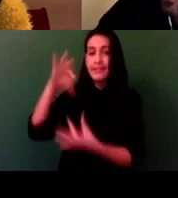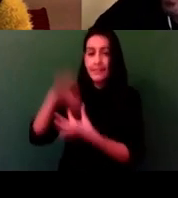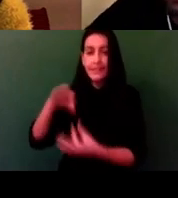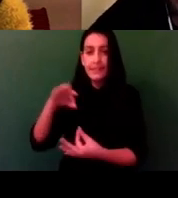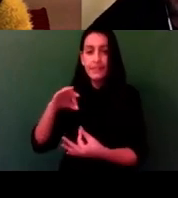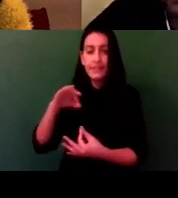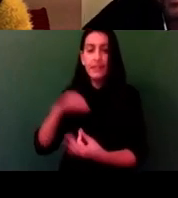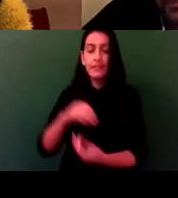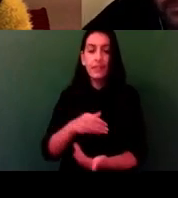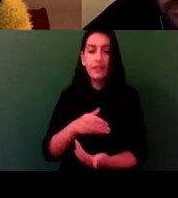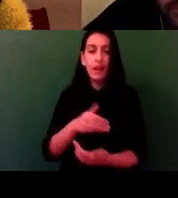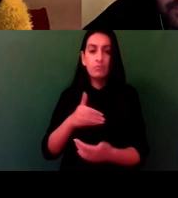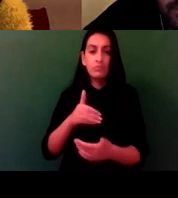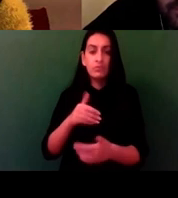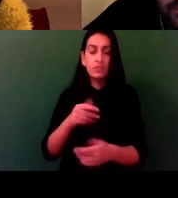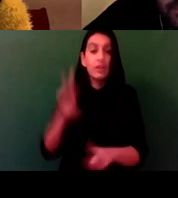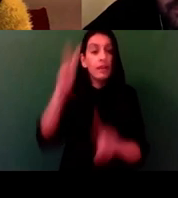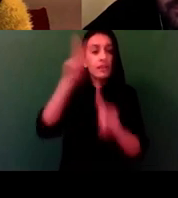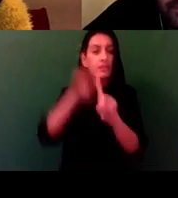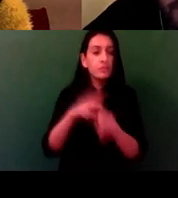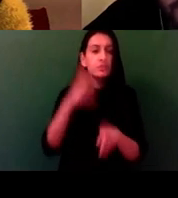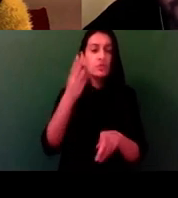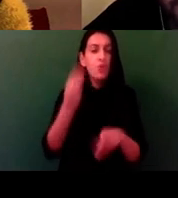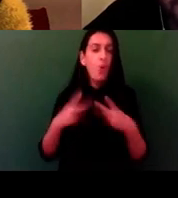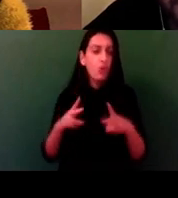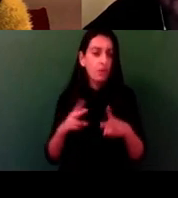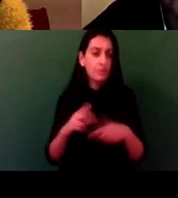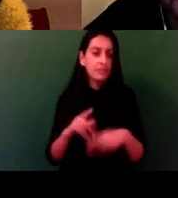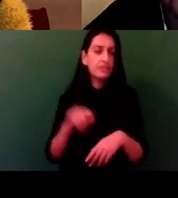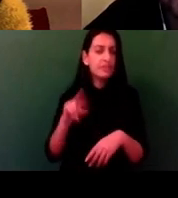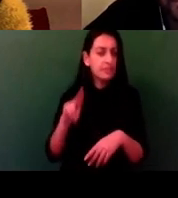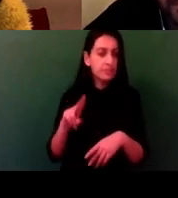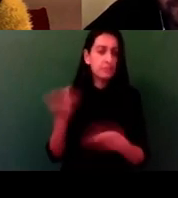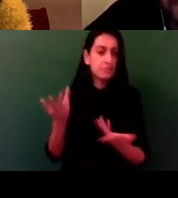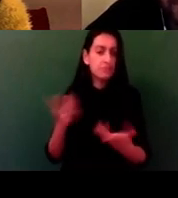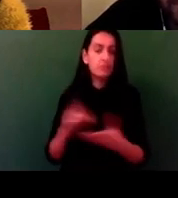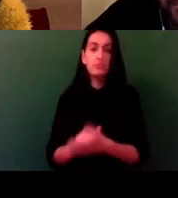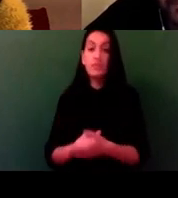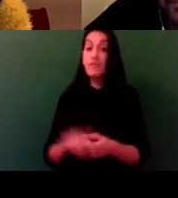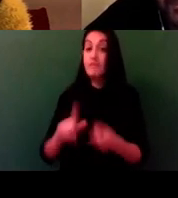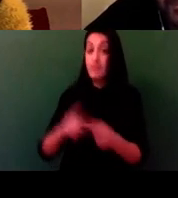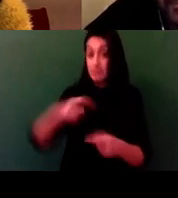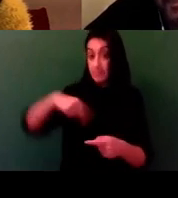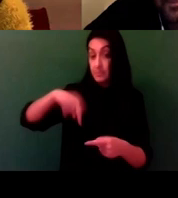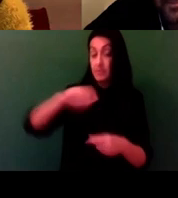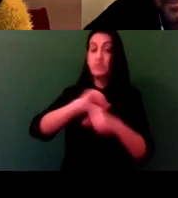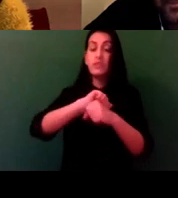farkındaydık. Ve özellikle işte hem pandeminin hem de bize ikinci safhayla getirilen